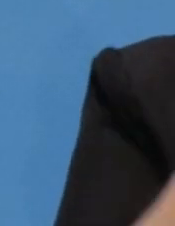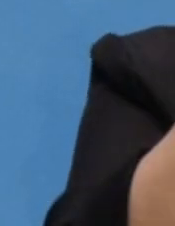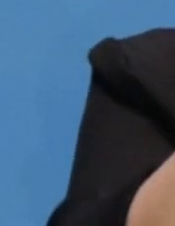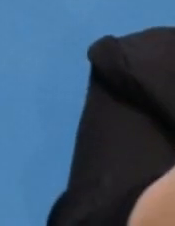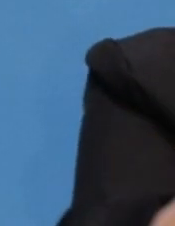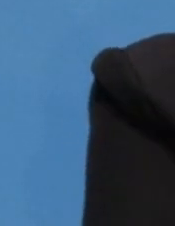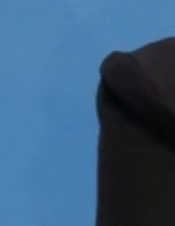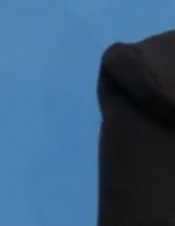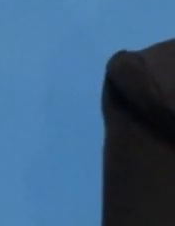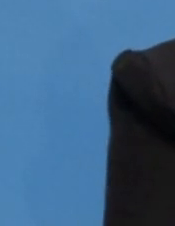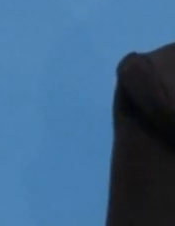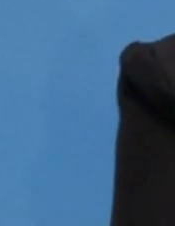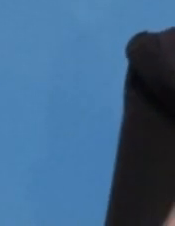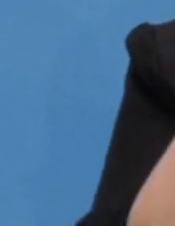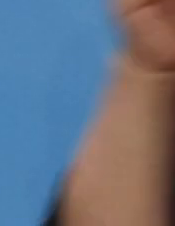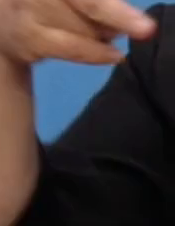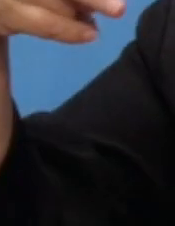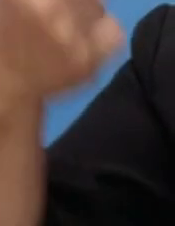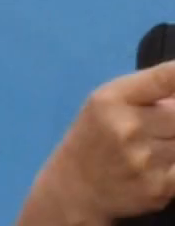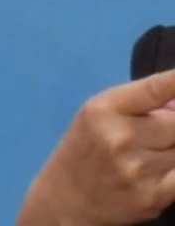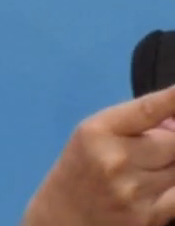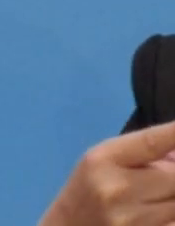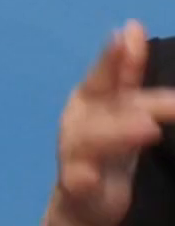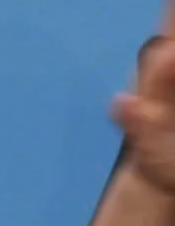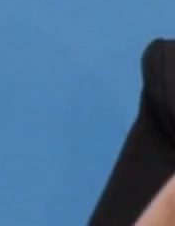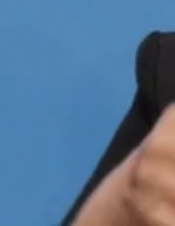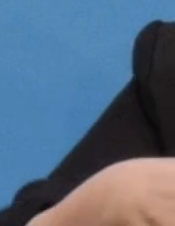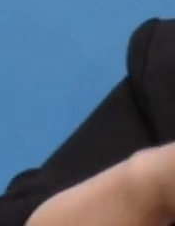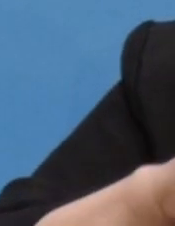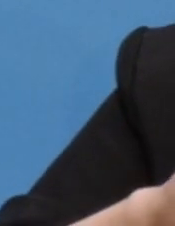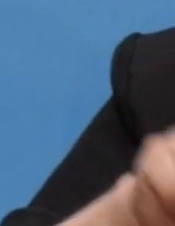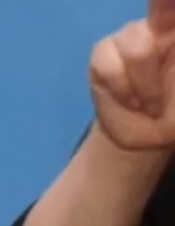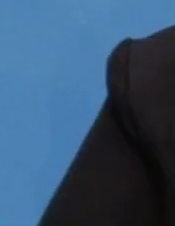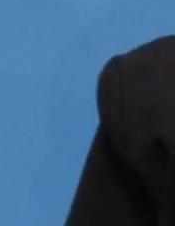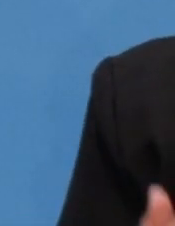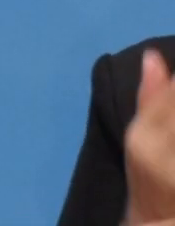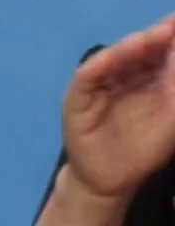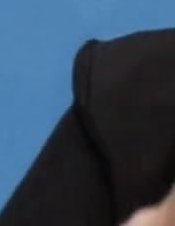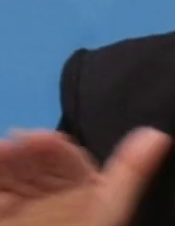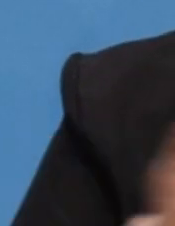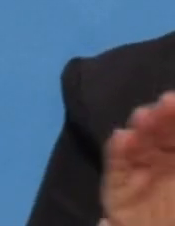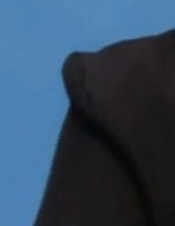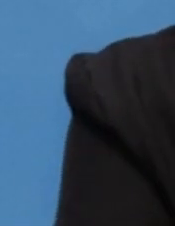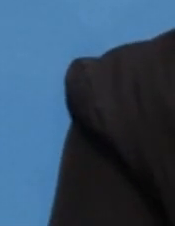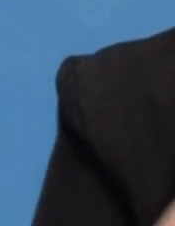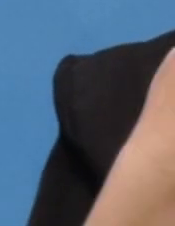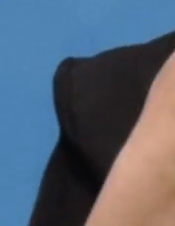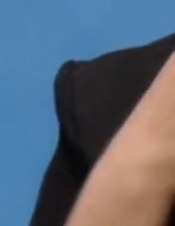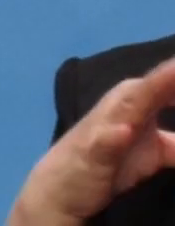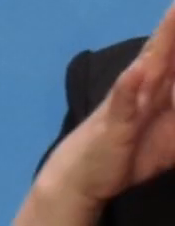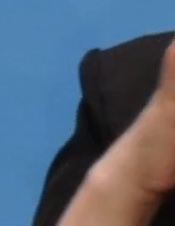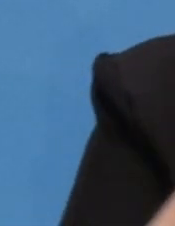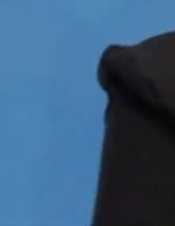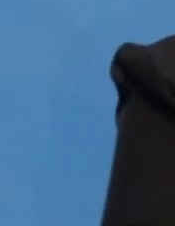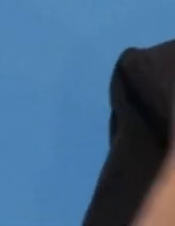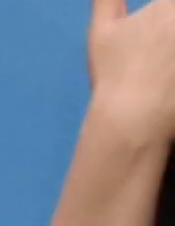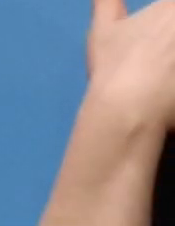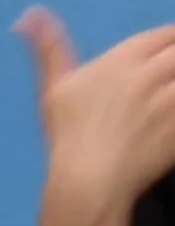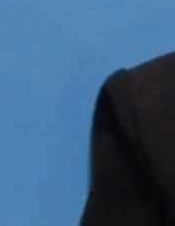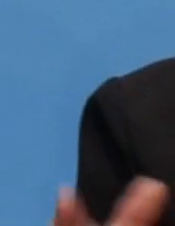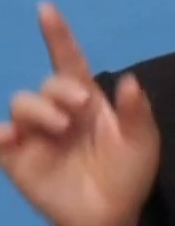교육부는 나이스 먹통 사태를 해결할 능력이 없어 계속 방치하는 겁니까?